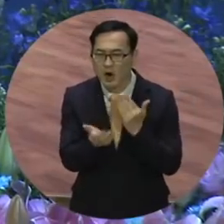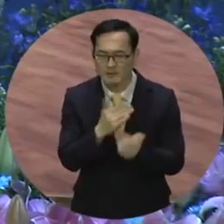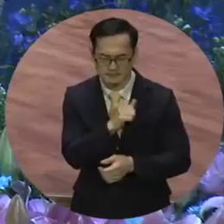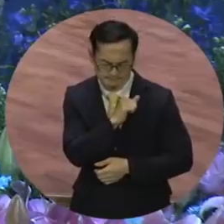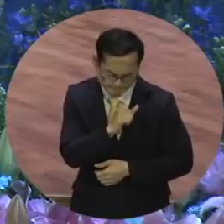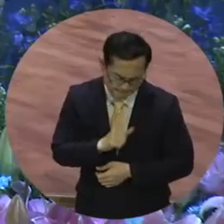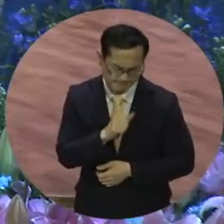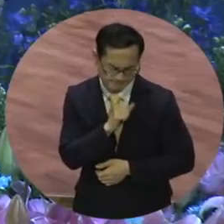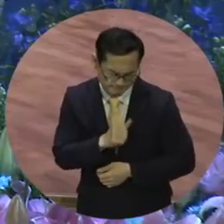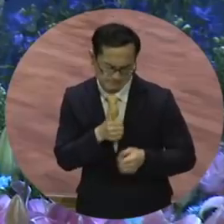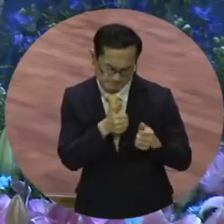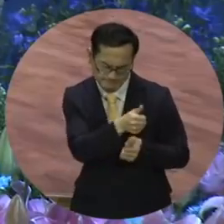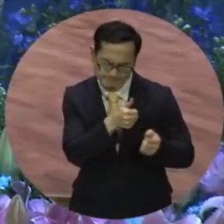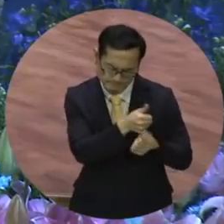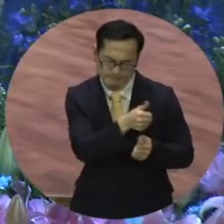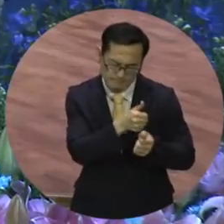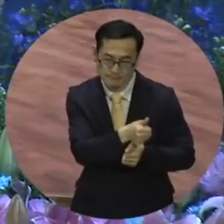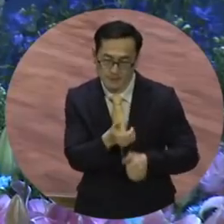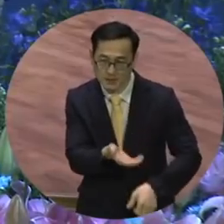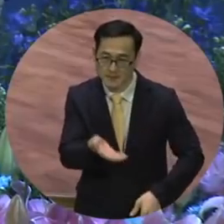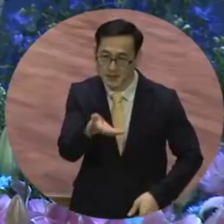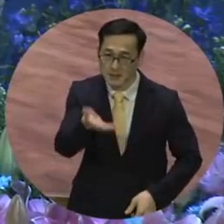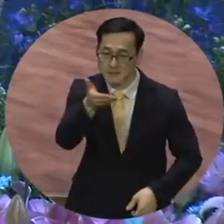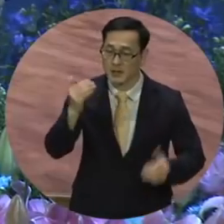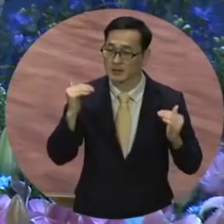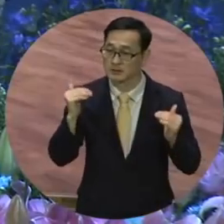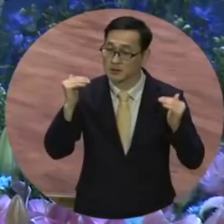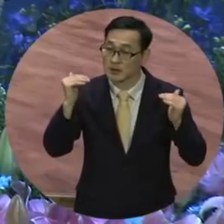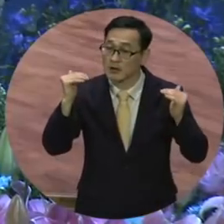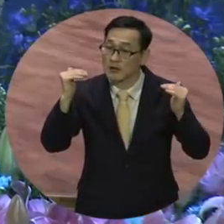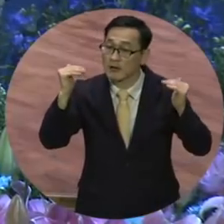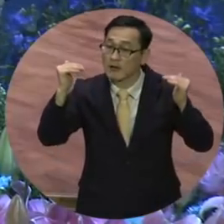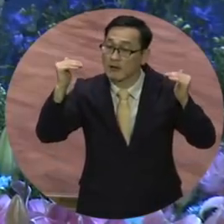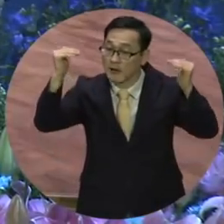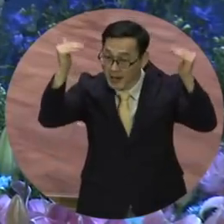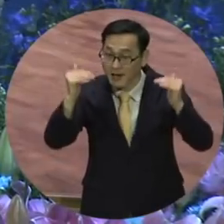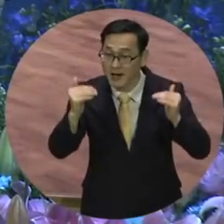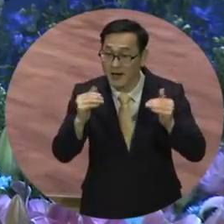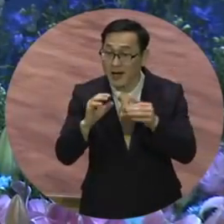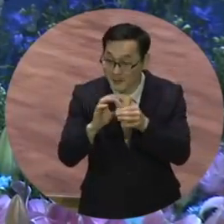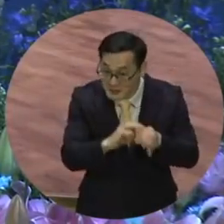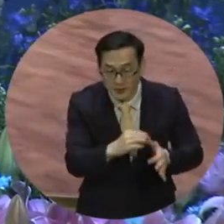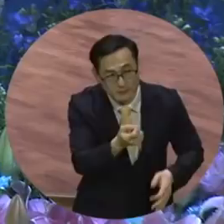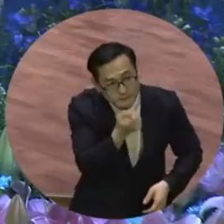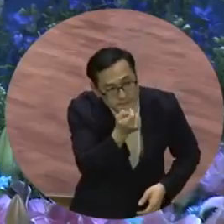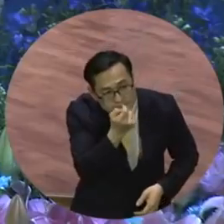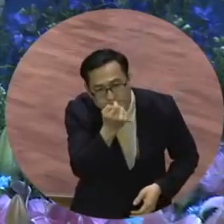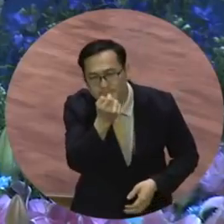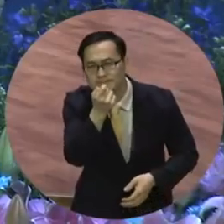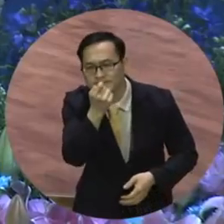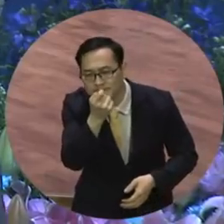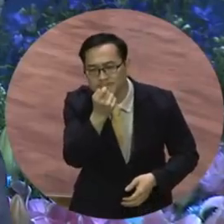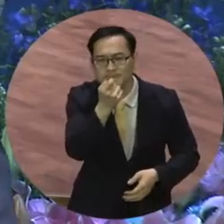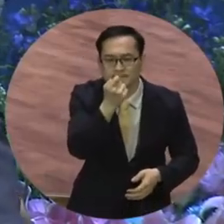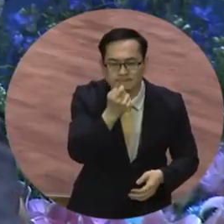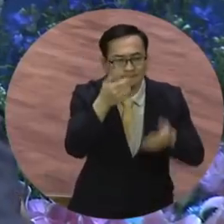성장의 기회로 삼고 참고 인내하면서 이겨난 그런